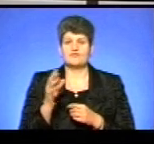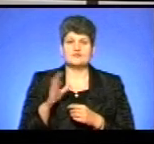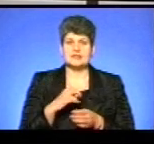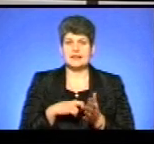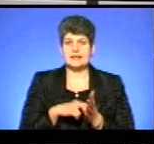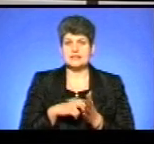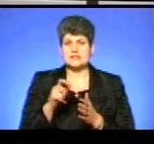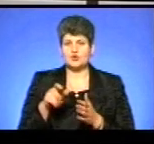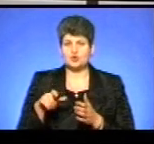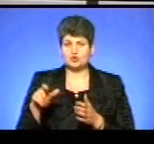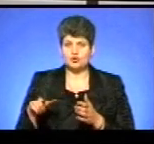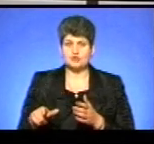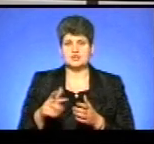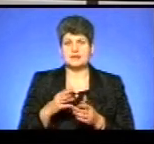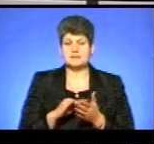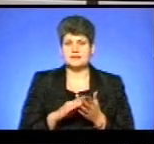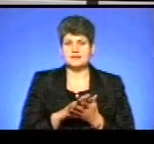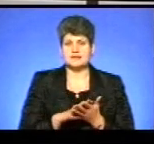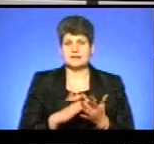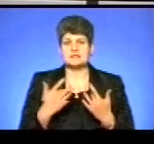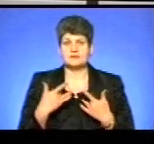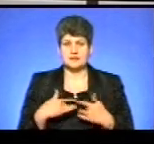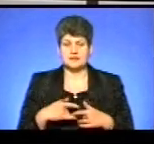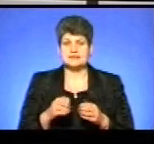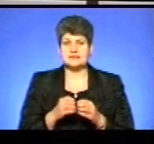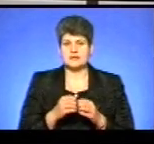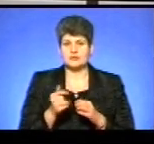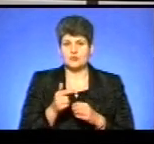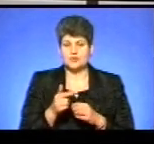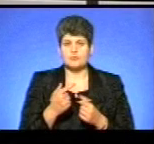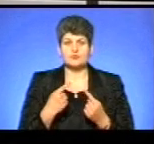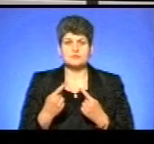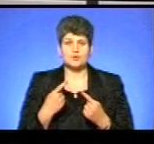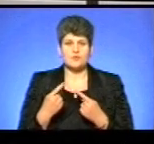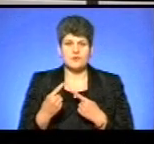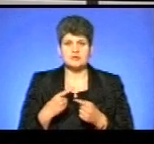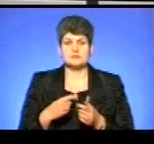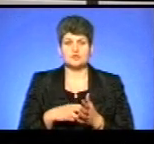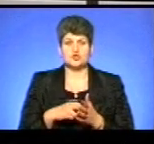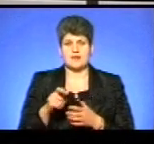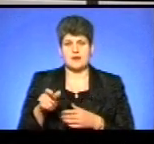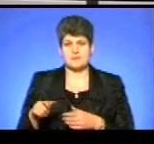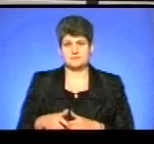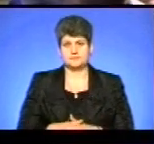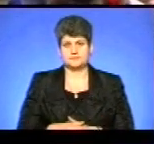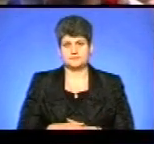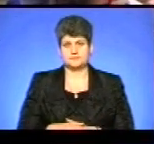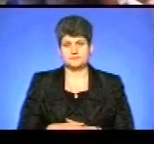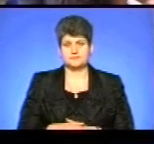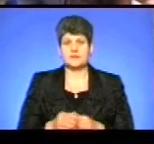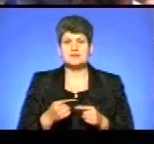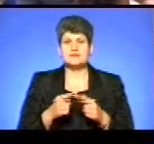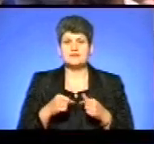листоноші Почаївського відділення написали заяви на звільнення. 10 грудня ми поспілкувалися із поштарями. Це